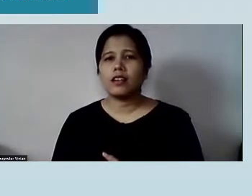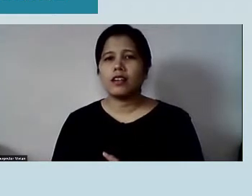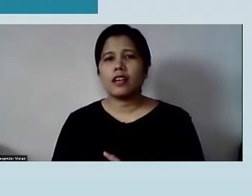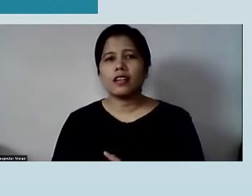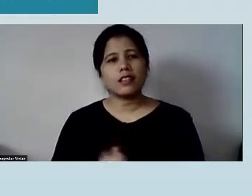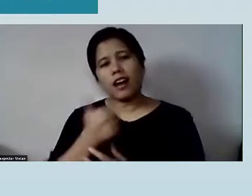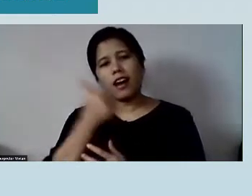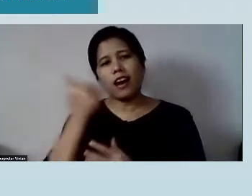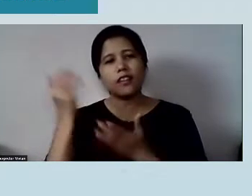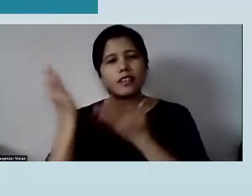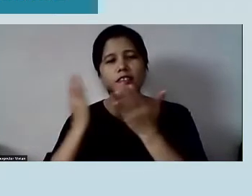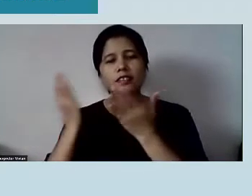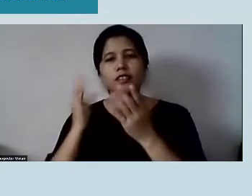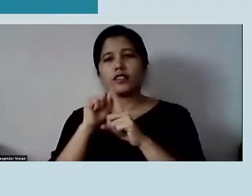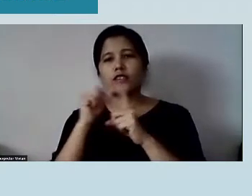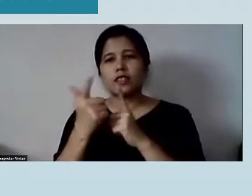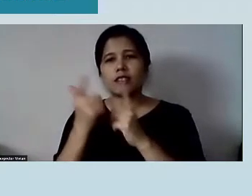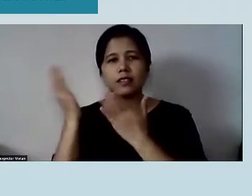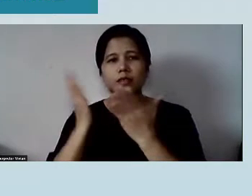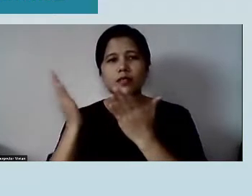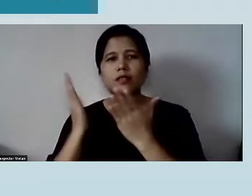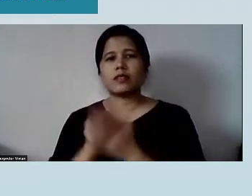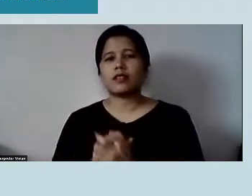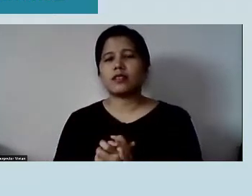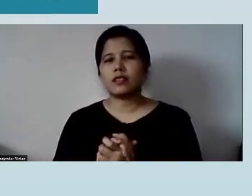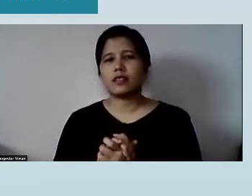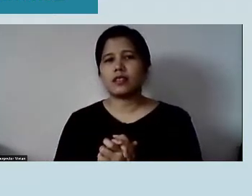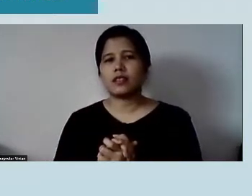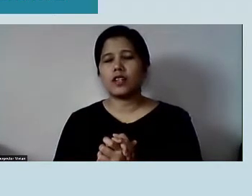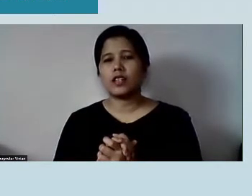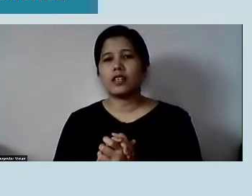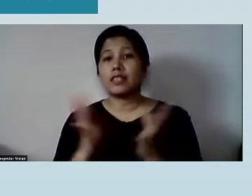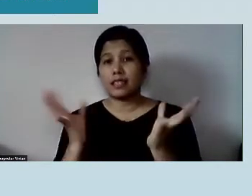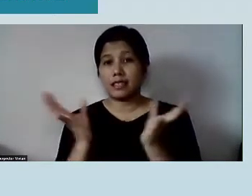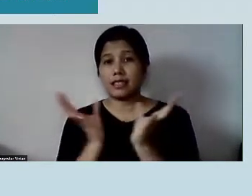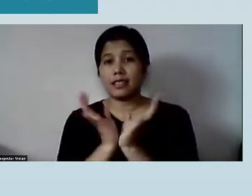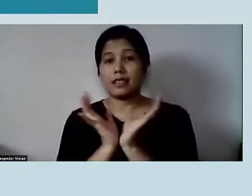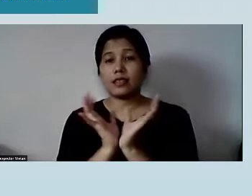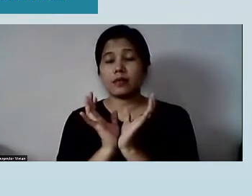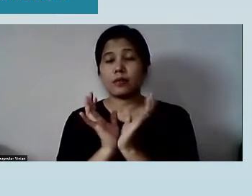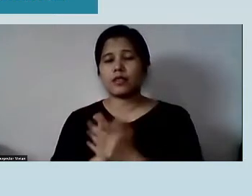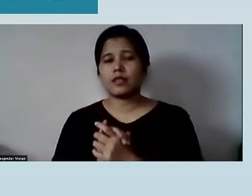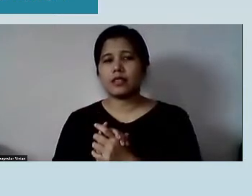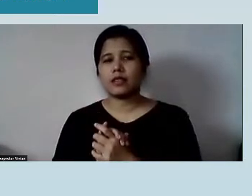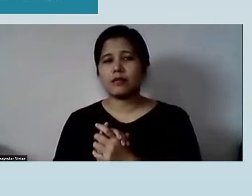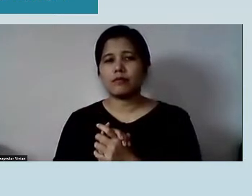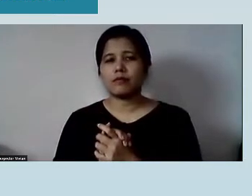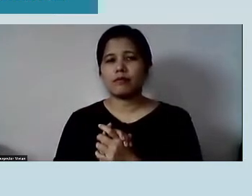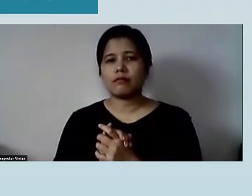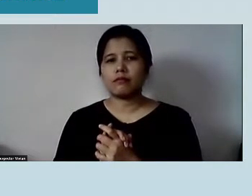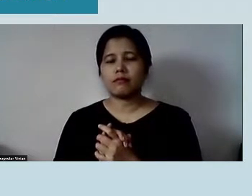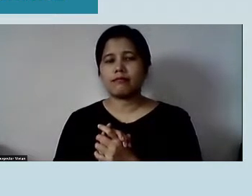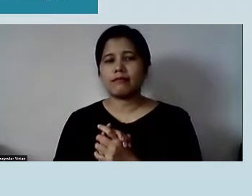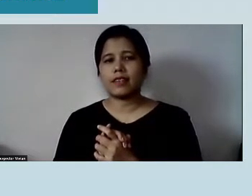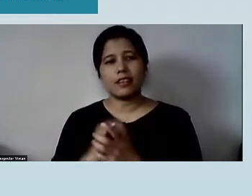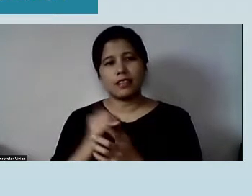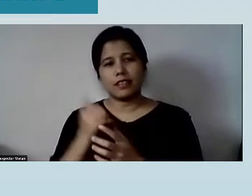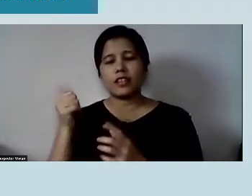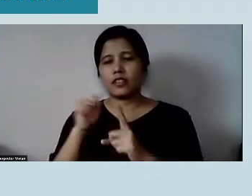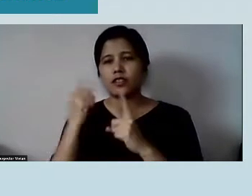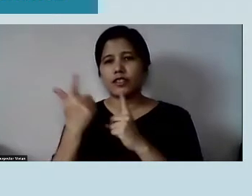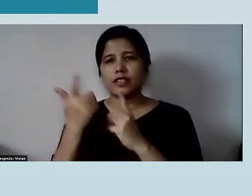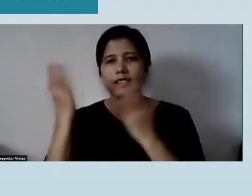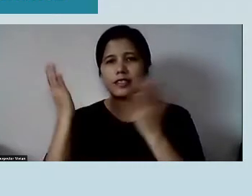naman, the Department of Social Welfare and Development is the lead agency. So dito, under auxiliary social